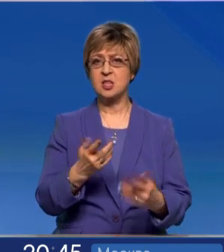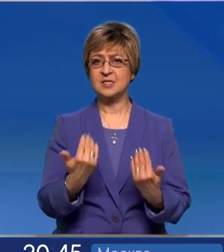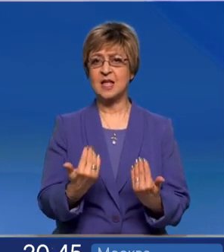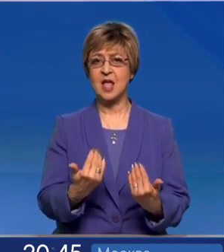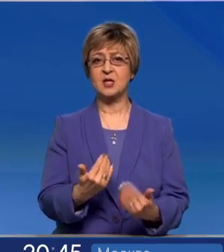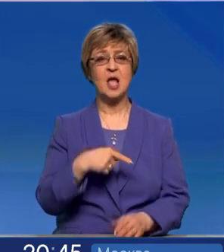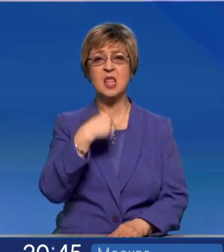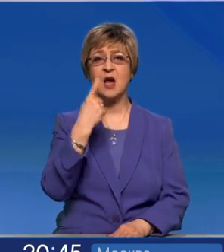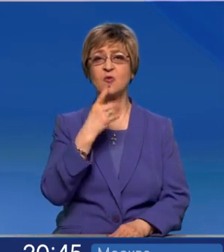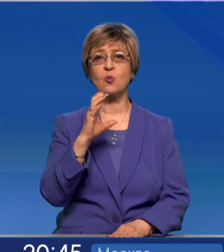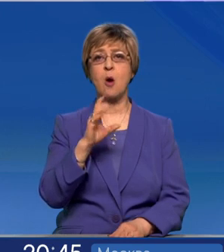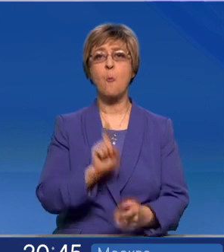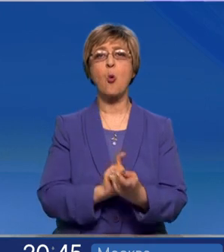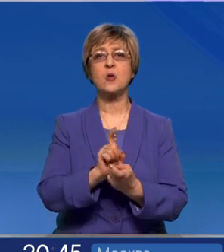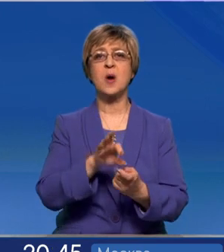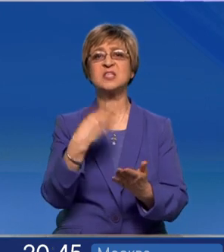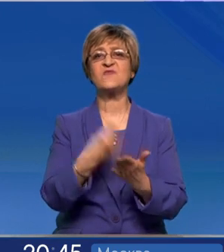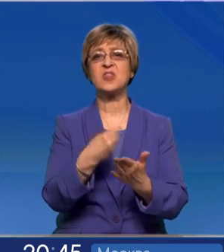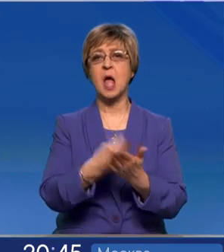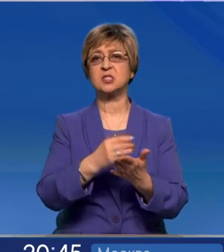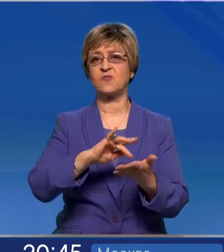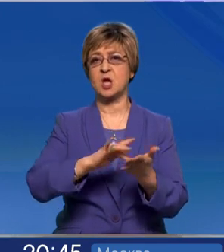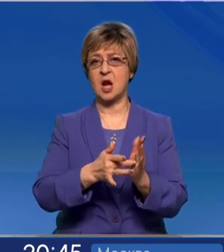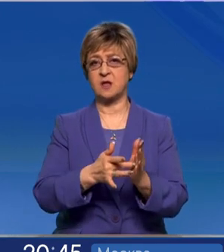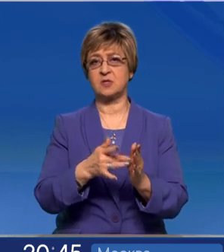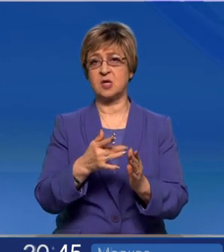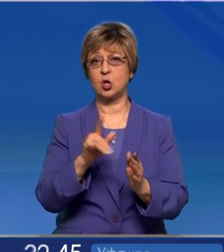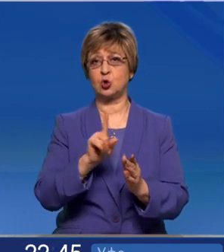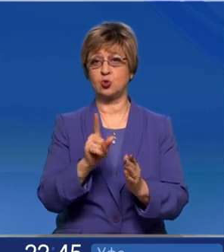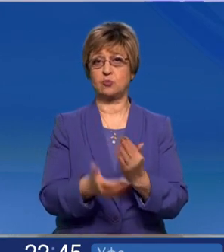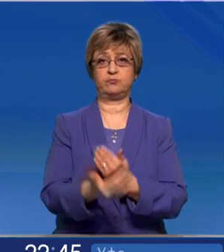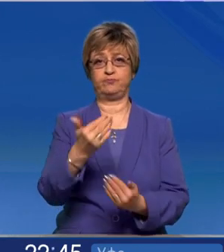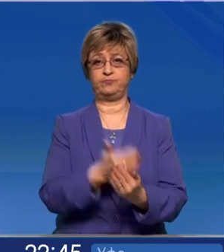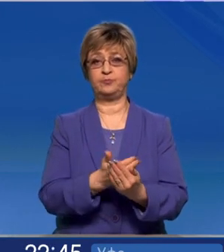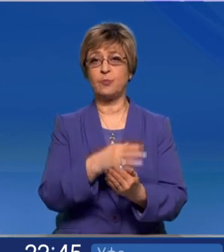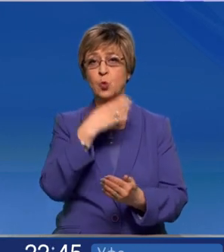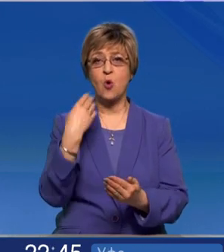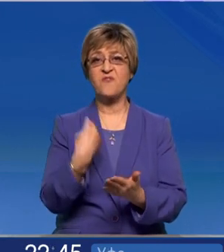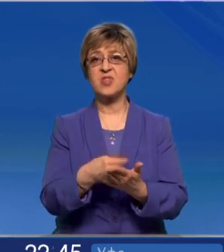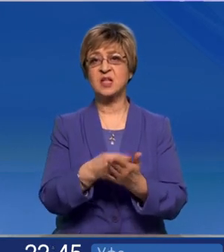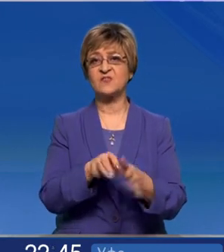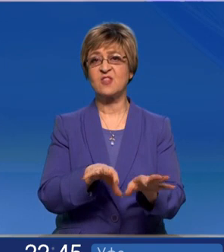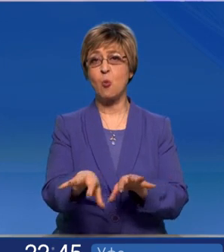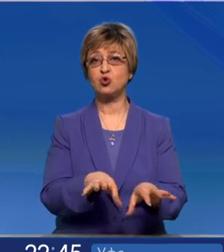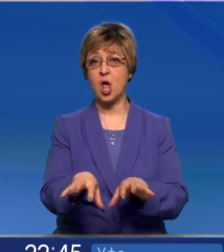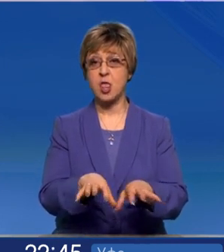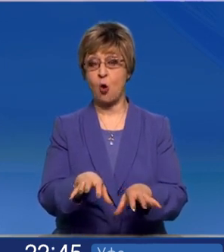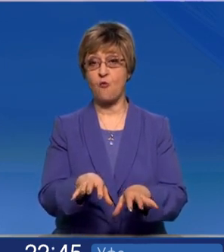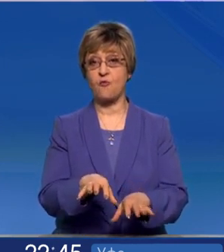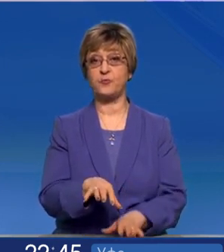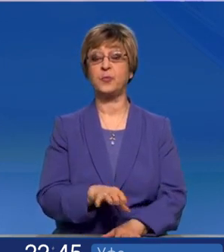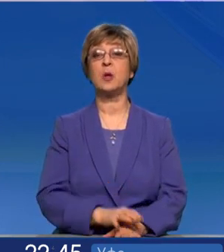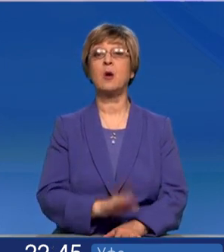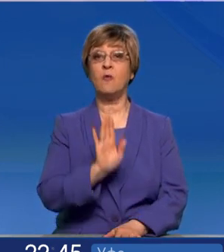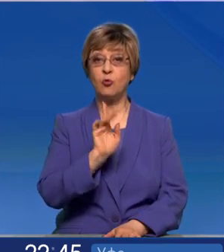с финансовой безграмотностью, которая дала рекордное количество мошенничеств в этом году успешных, значит, экономических. Вот тогда